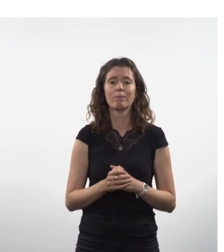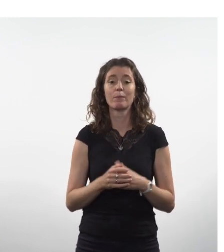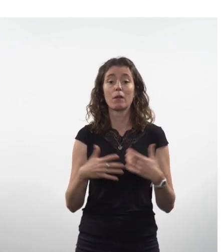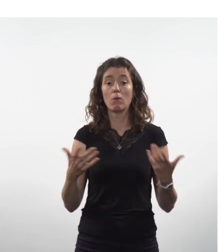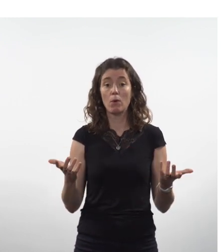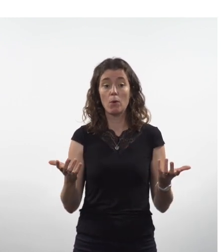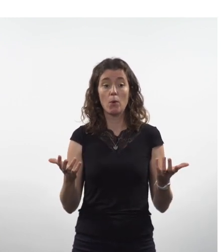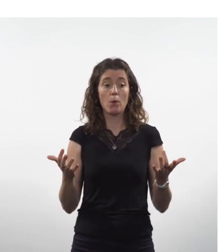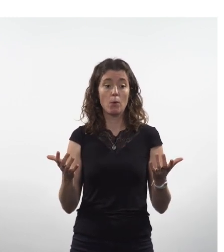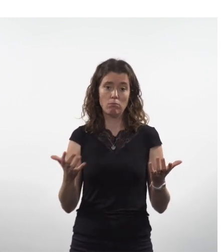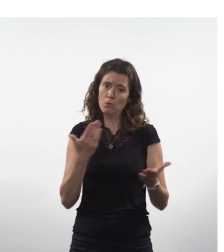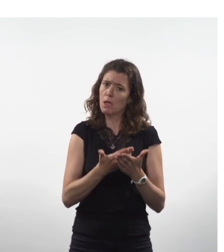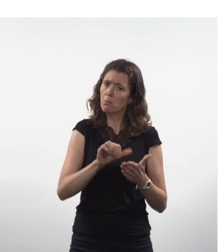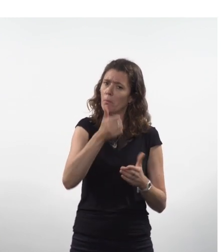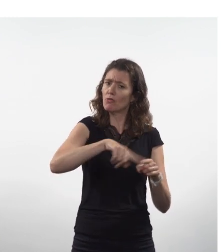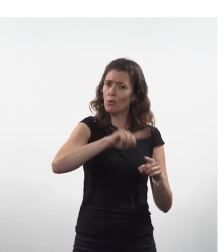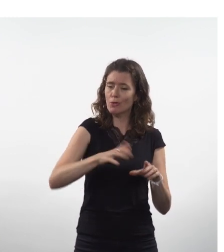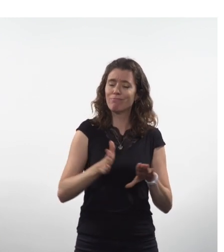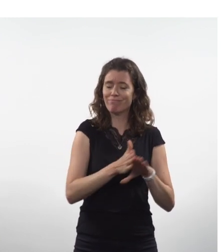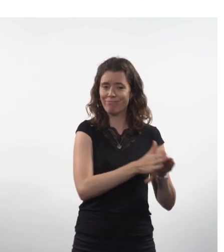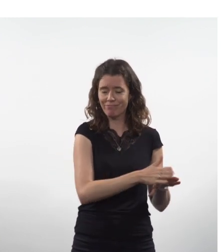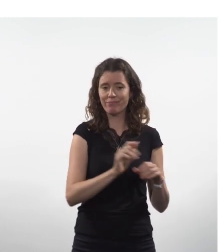Euh, donc ça, c'est la première chose.